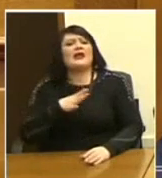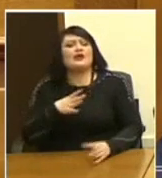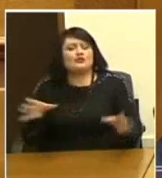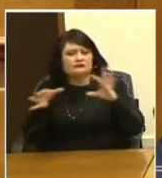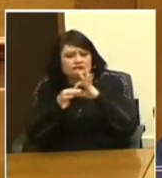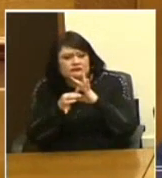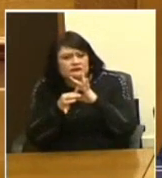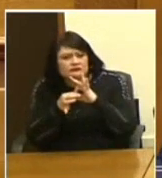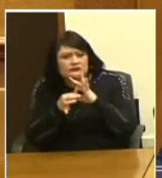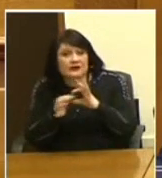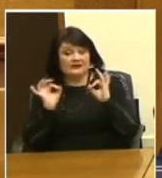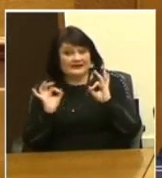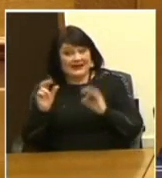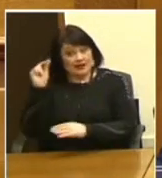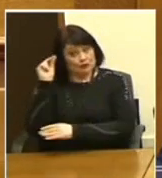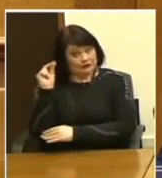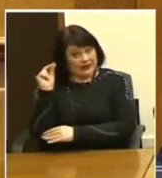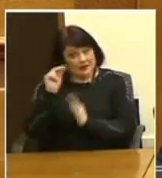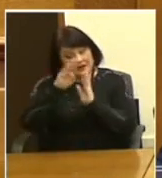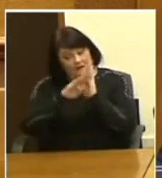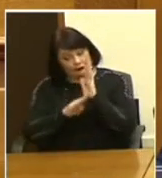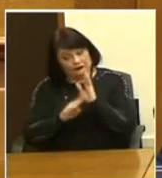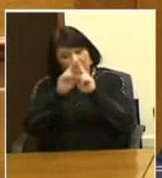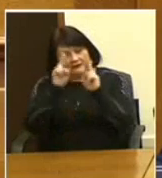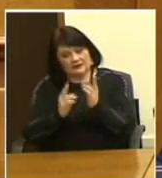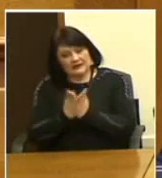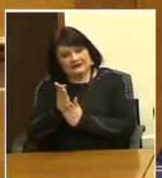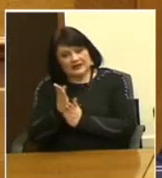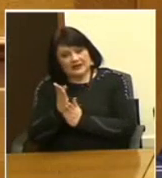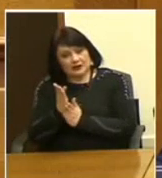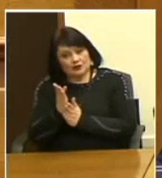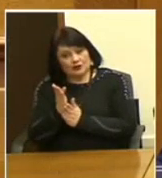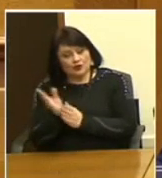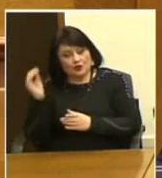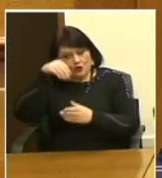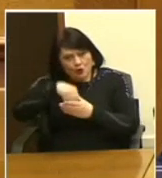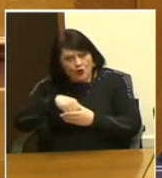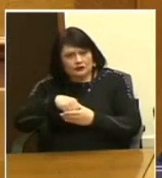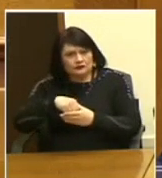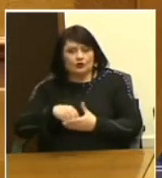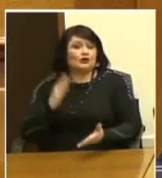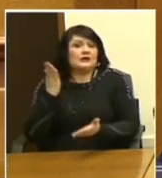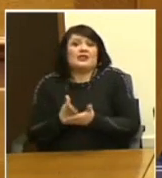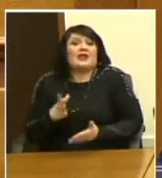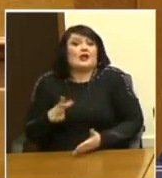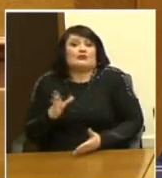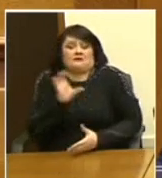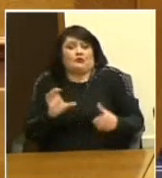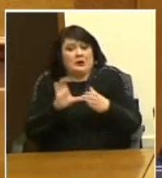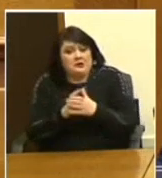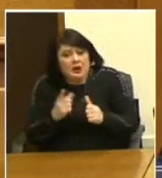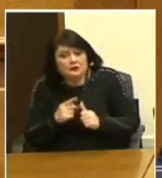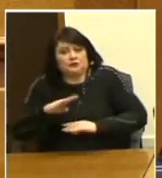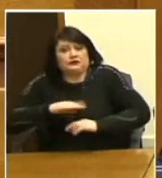βεβαίως στηρώντας τις δεσμεύσεις που απορρέουν από το διεθνές δίκαιο και από την ένταξή τους στους οργανισμούς που θα επιλέξουν να ενταχθούν. Κυριαρχικό